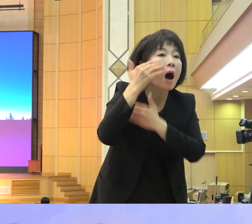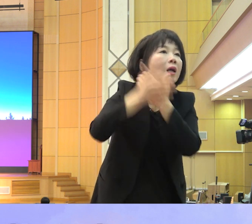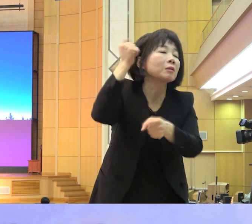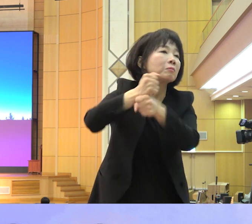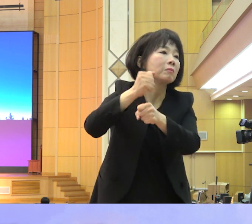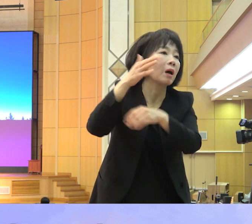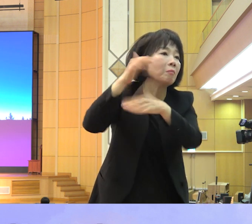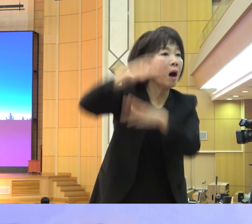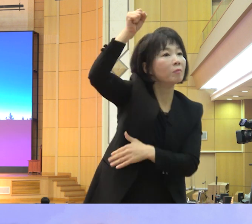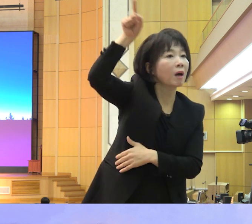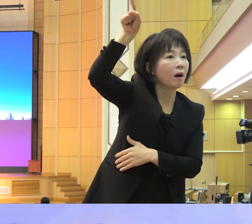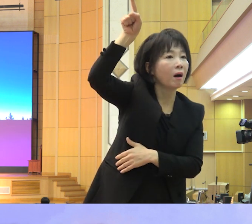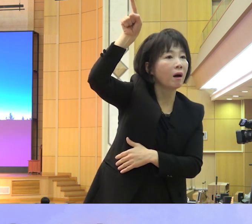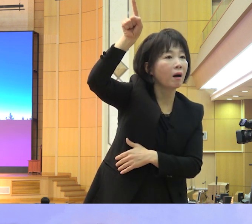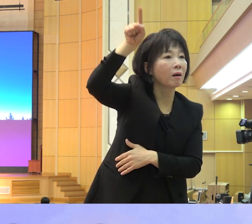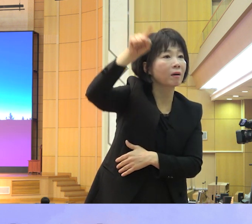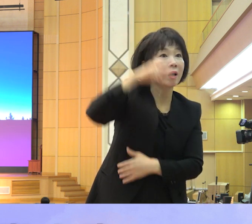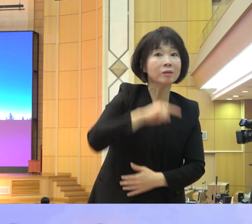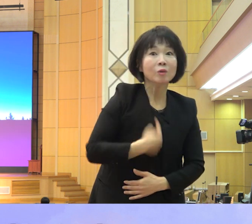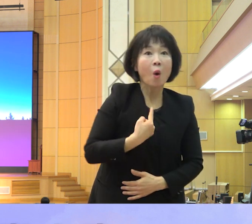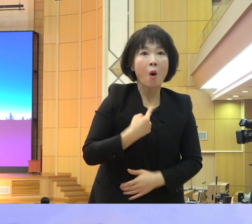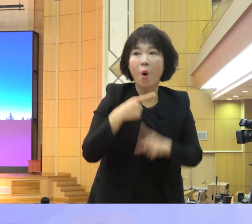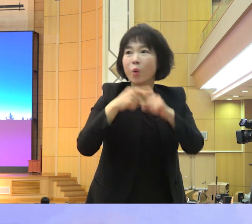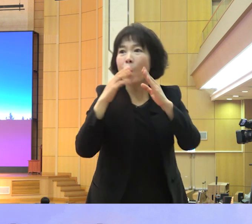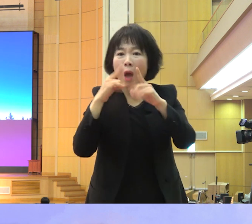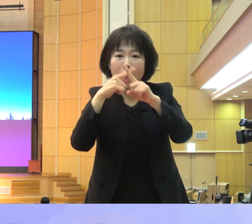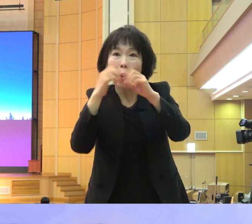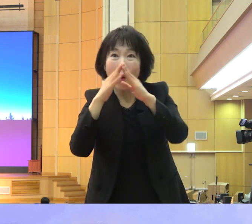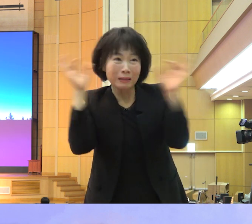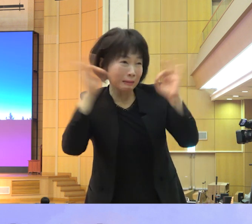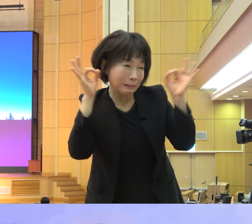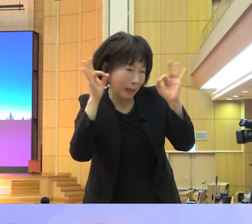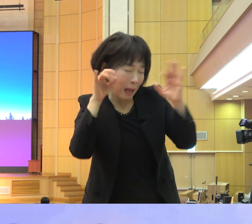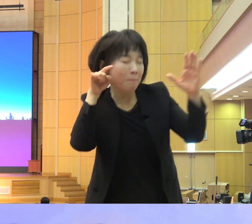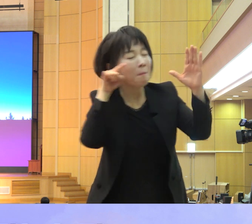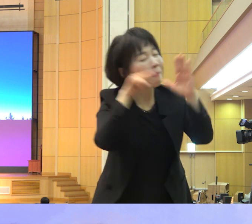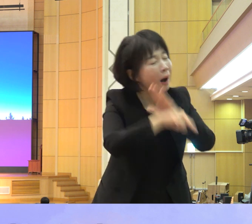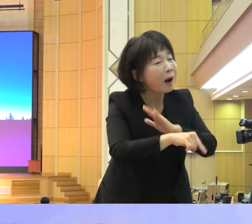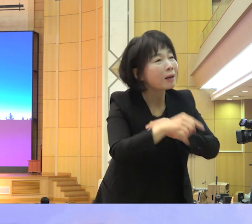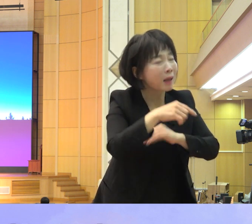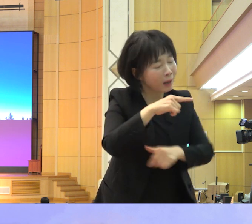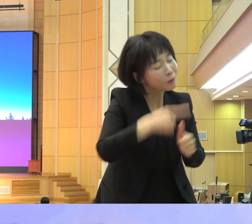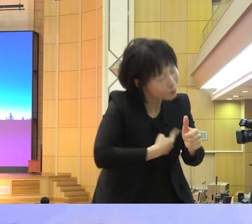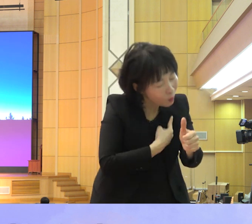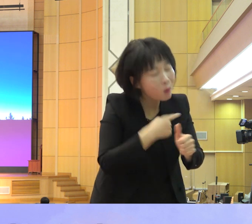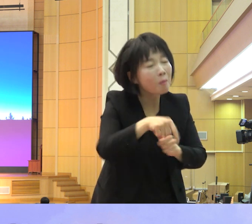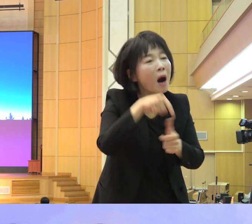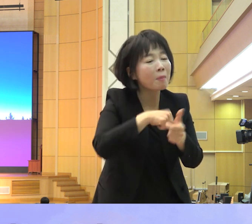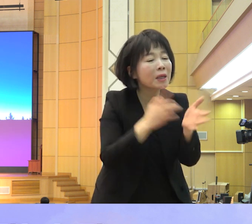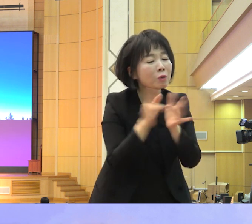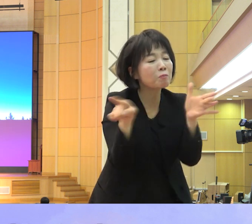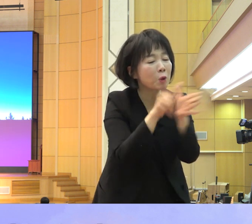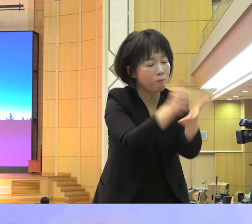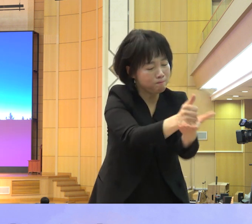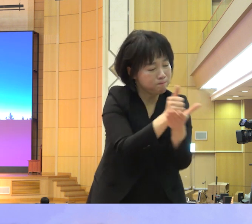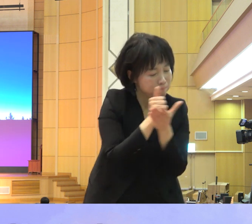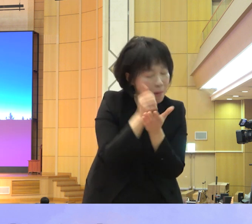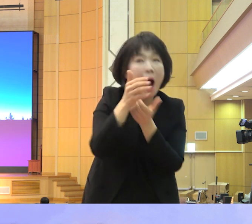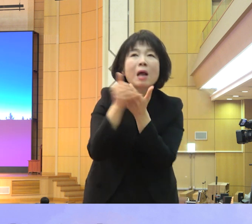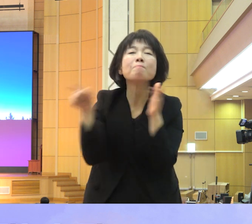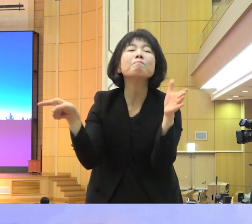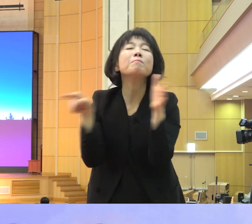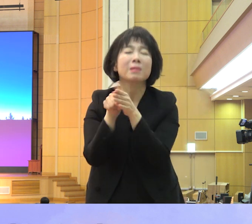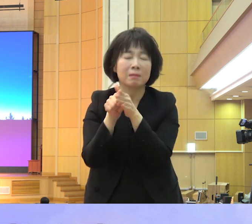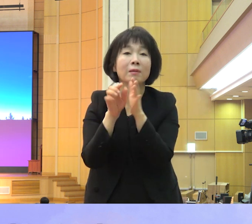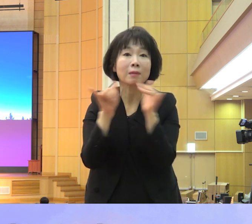것이다. 그래서 스스로 교회를 찾아 나가서 예수님을 영접하고 하나님을 믿고 하나님의 자녀가